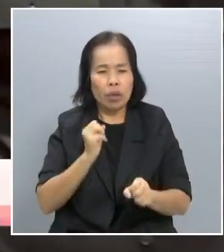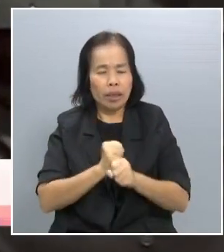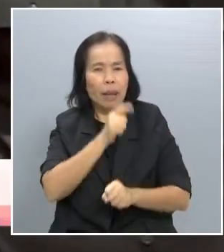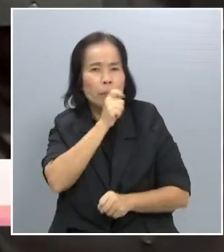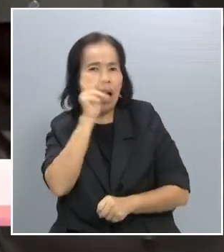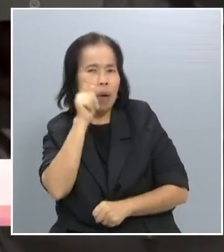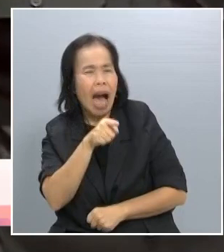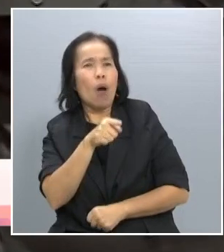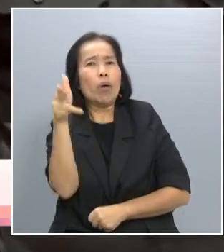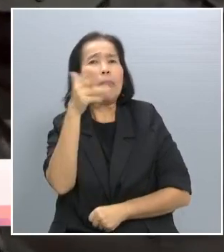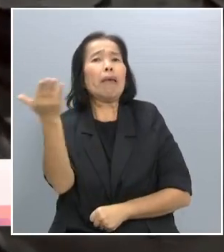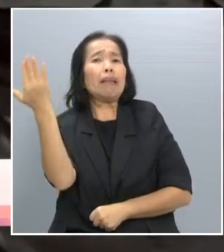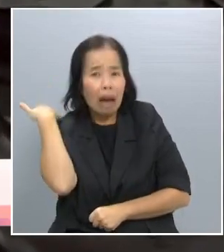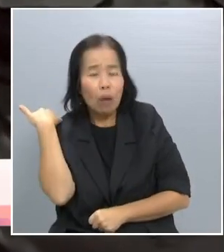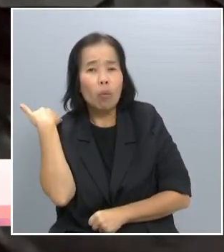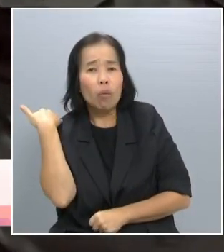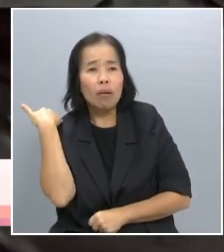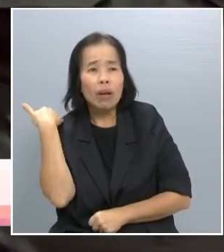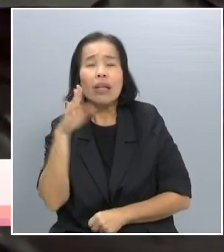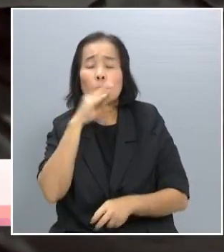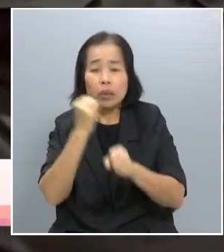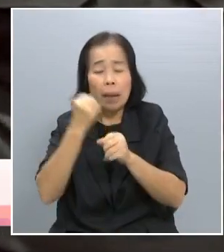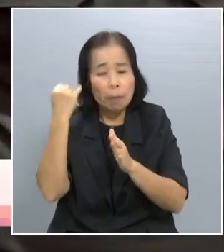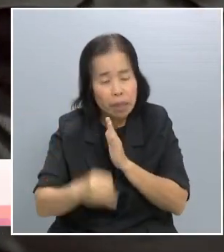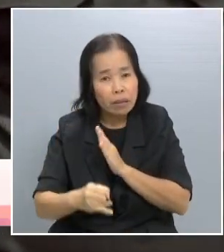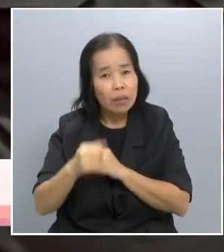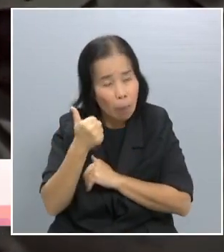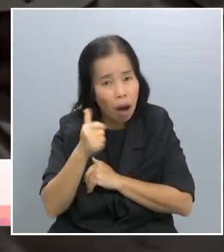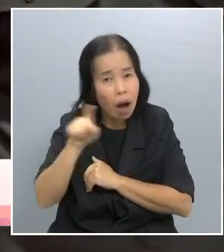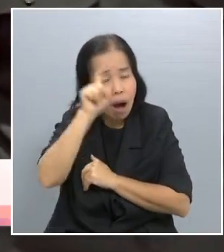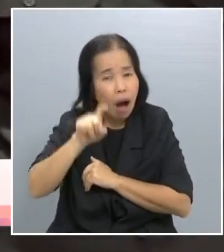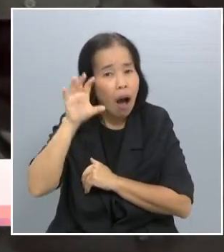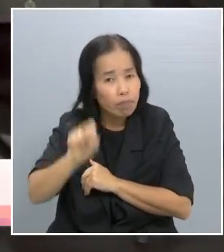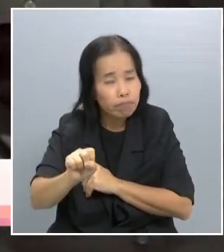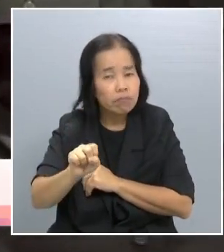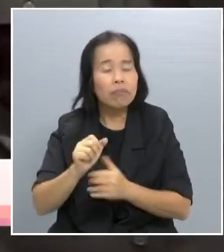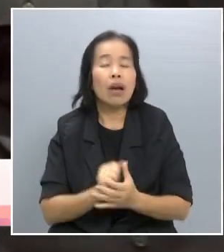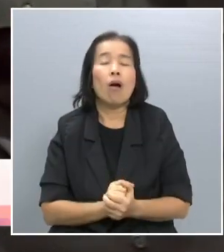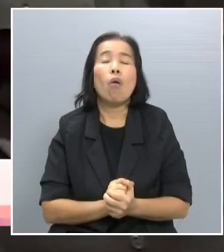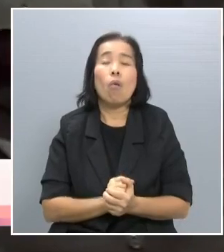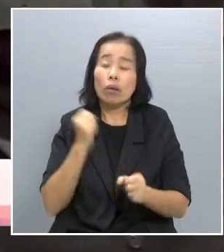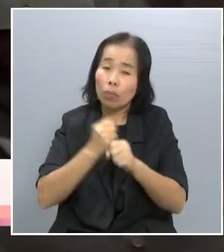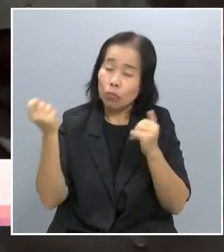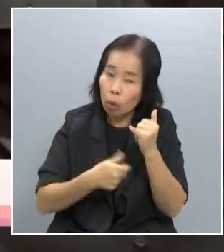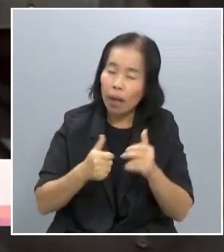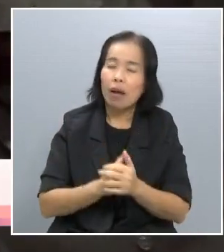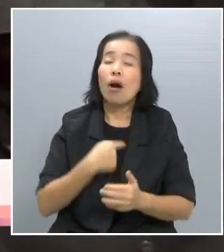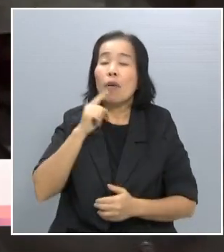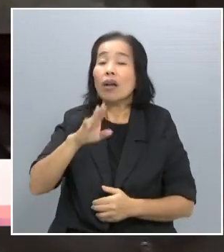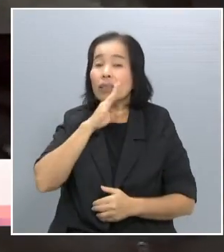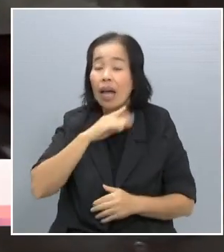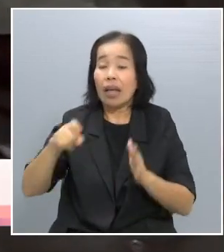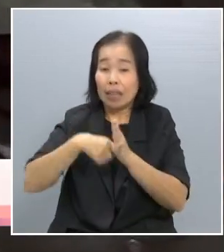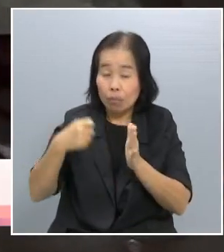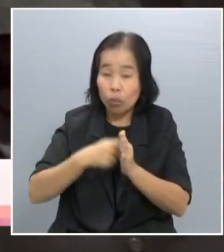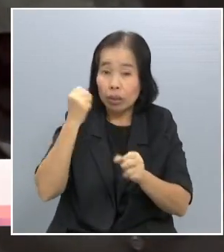แล้วถ้าตรวจพบว่ามีความผิดเนี่ยเราสามารถเอาผิดได้หรือเปล่าคุณสุทินบอกแบบนี้บอกว่าถ้าเกิดเหตุหรือว่าเหตุดังกล่าวเนี่ยมันเกิดขึ้นจริ